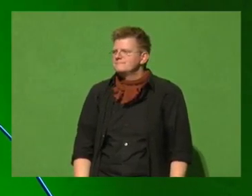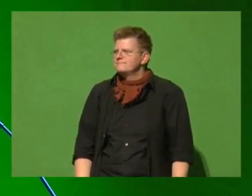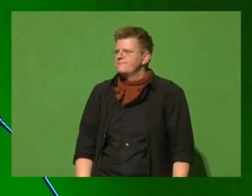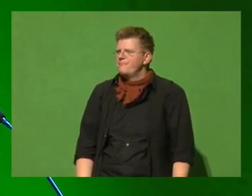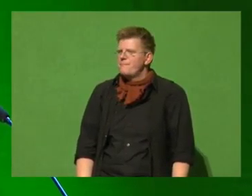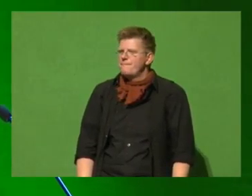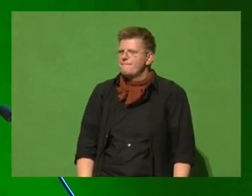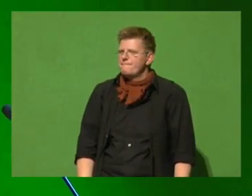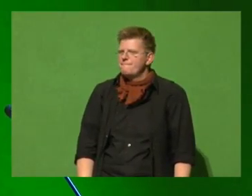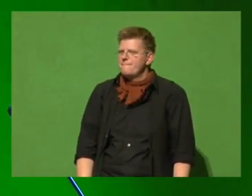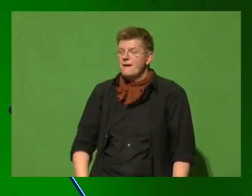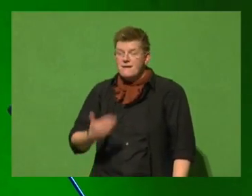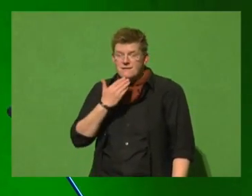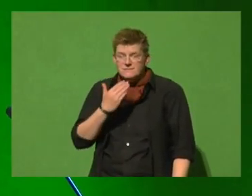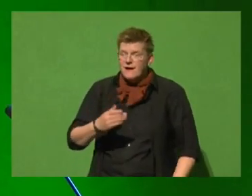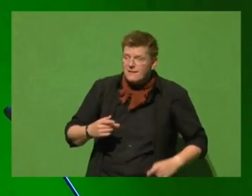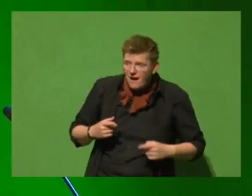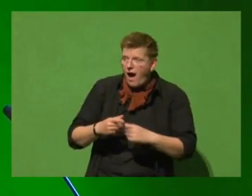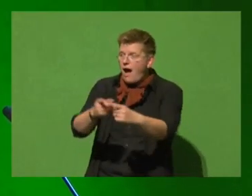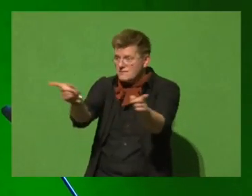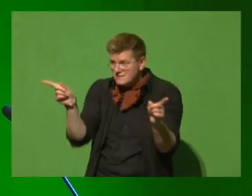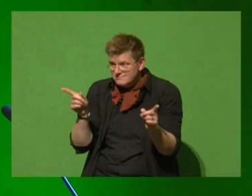Danke an euch, weil ich finde, ihr habt